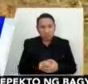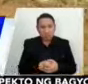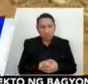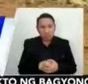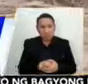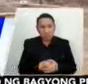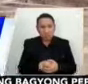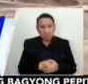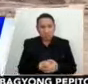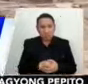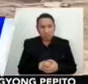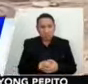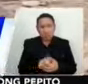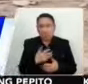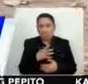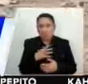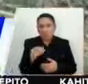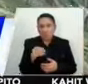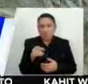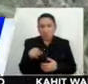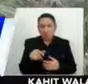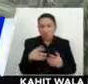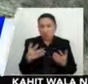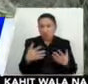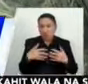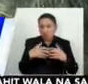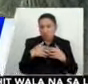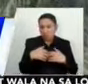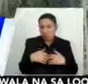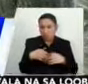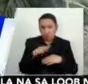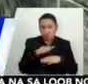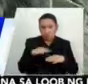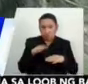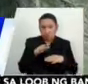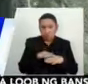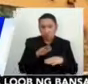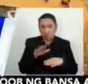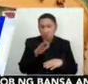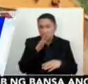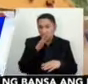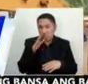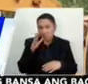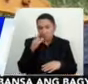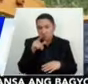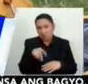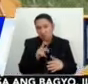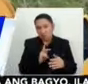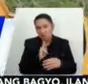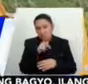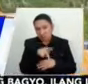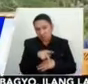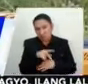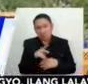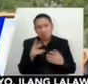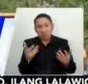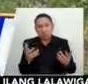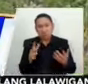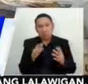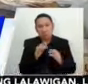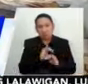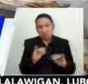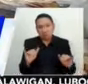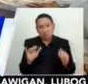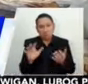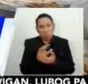Napuruhan naman ang mga landslide at pagguho ng lupa. Ang kanilang mga pananim hindi rin nakaligtas sa bangis ng hangin na dala ng bagyo. Hindi namin po